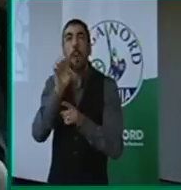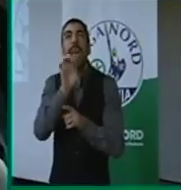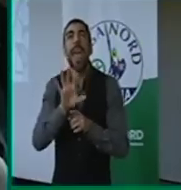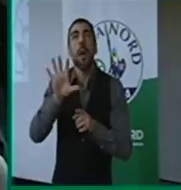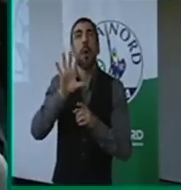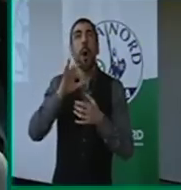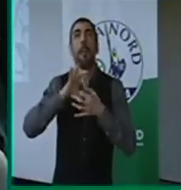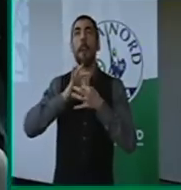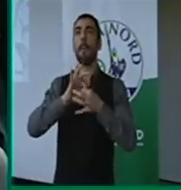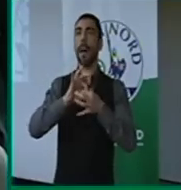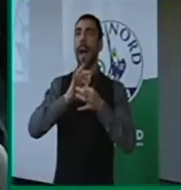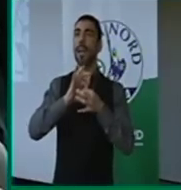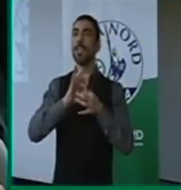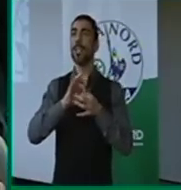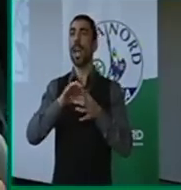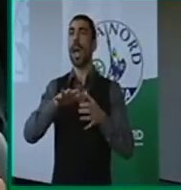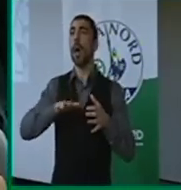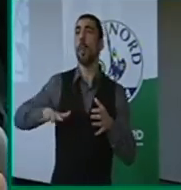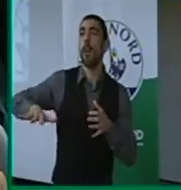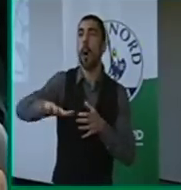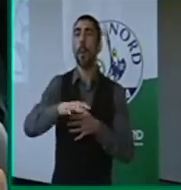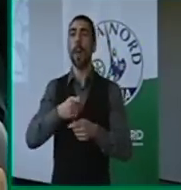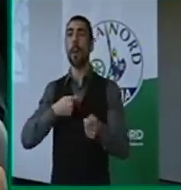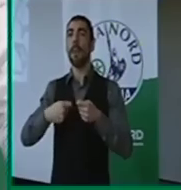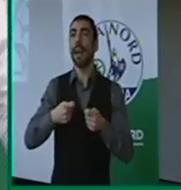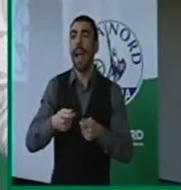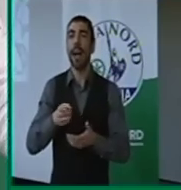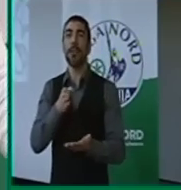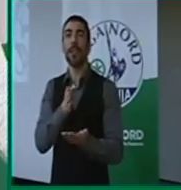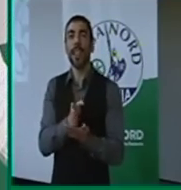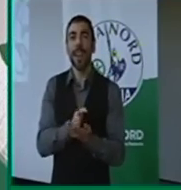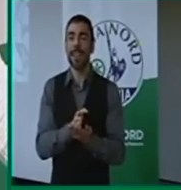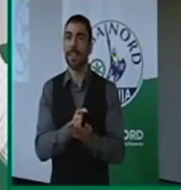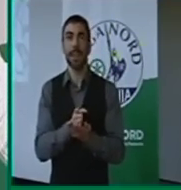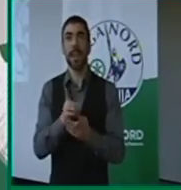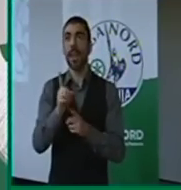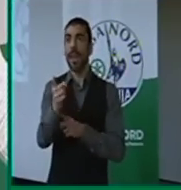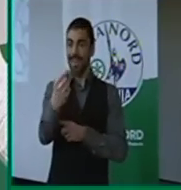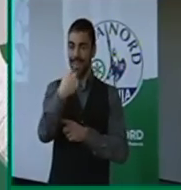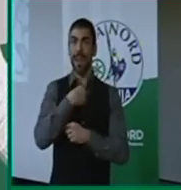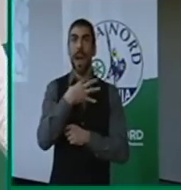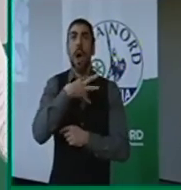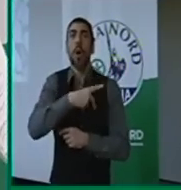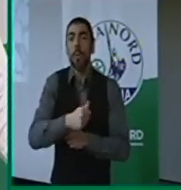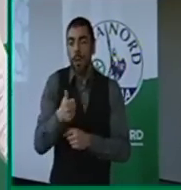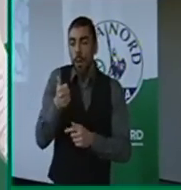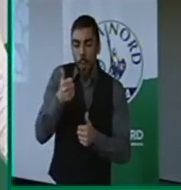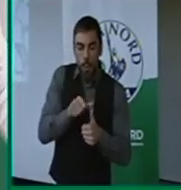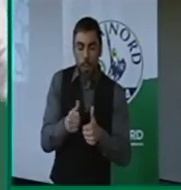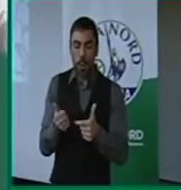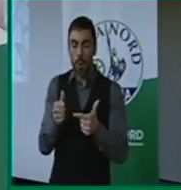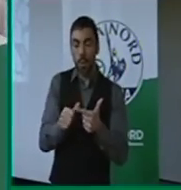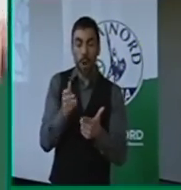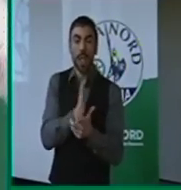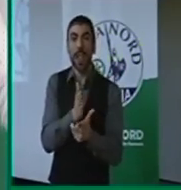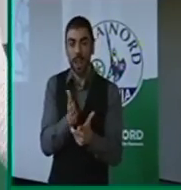pace dei popoli del Mercato dei diritti ci stanno rubando uno per uno tutti i